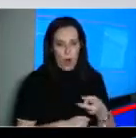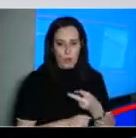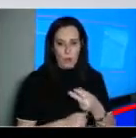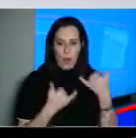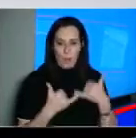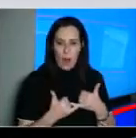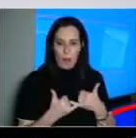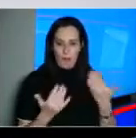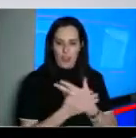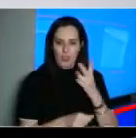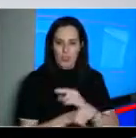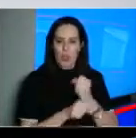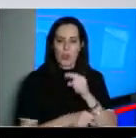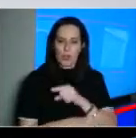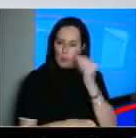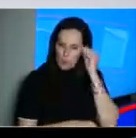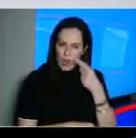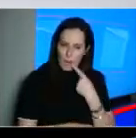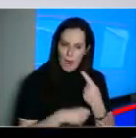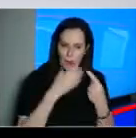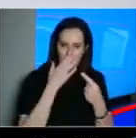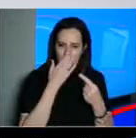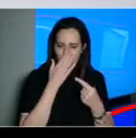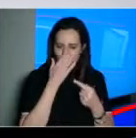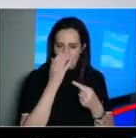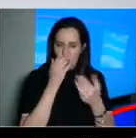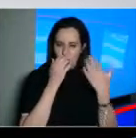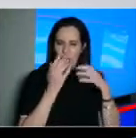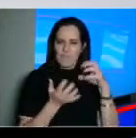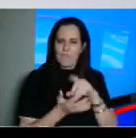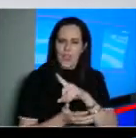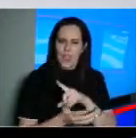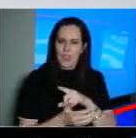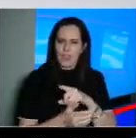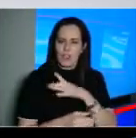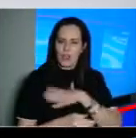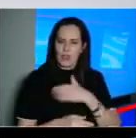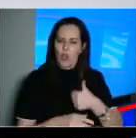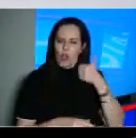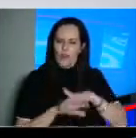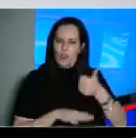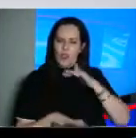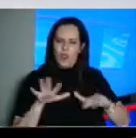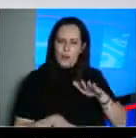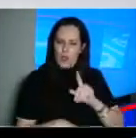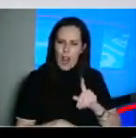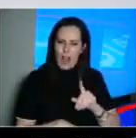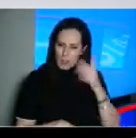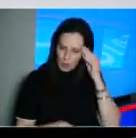הפעם זה פייק ניוז שעשו עליה. זוכר שדיברנו שעלה איזה אתר פייק שלה שמריץ אותה לראשות ראש הממשלה וכבר ירד?